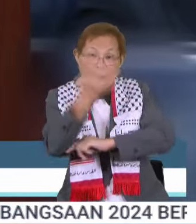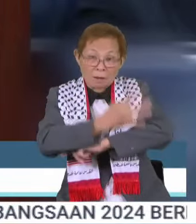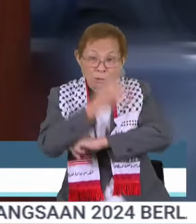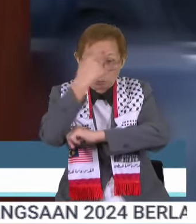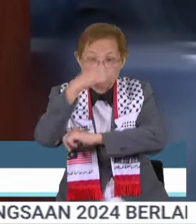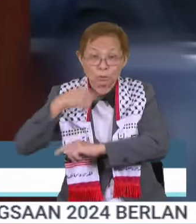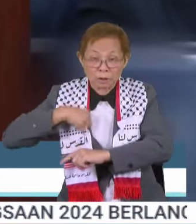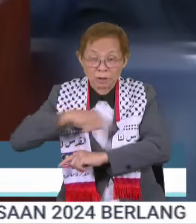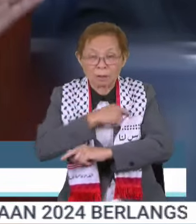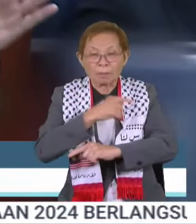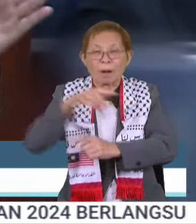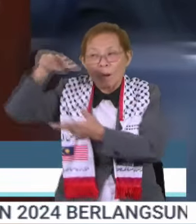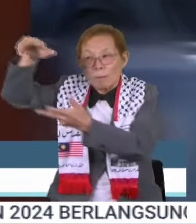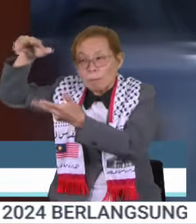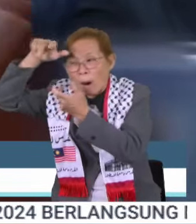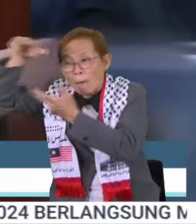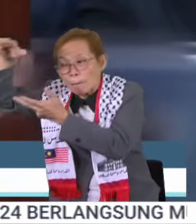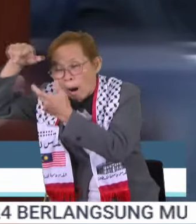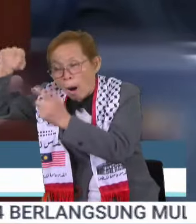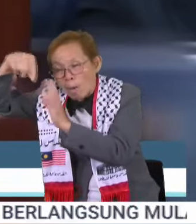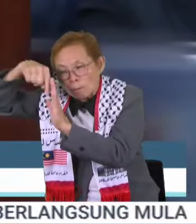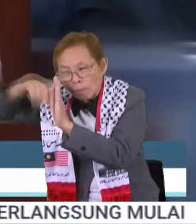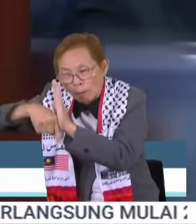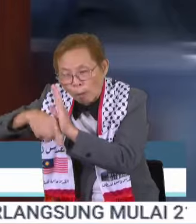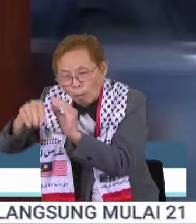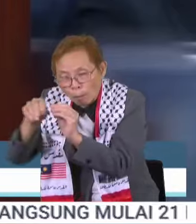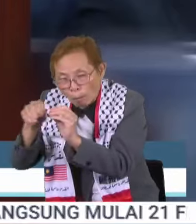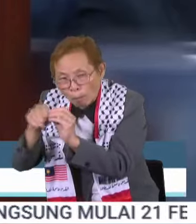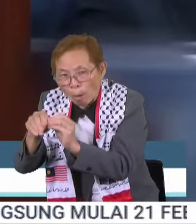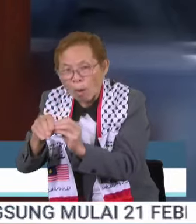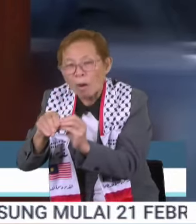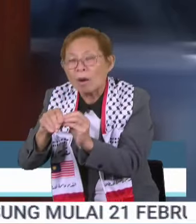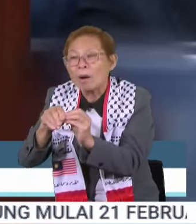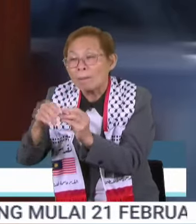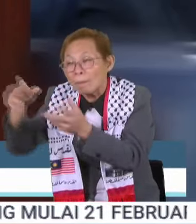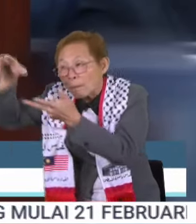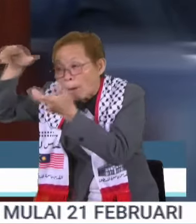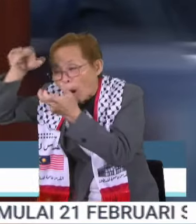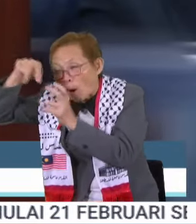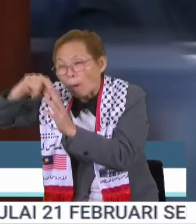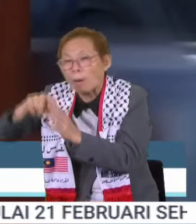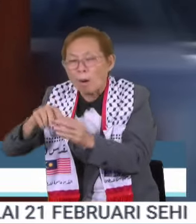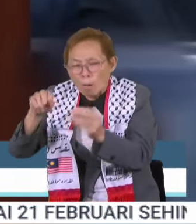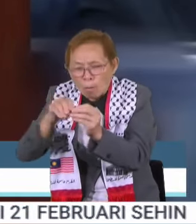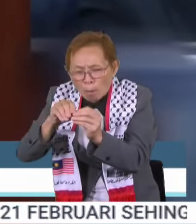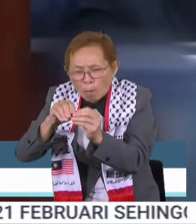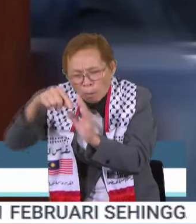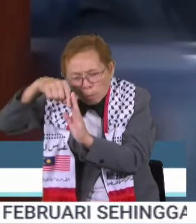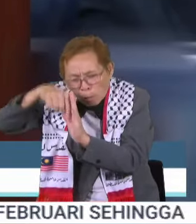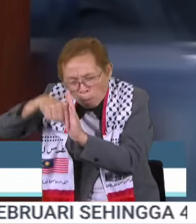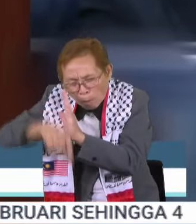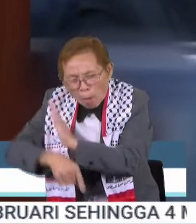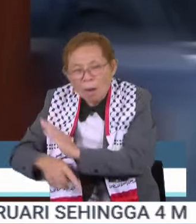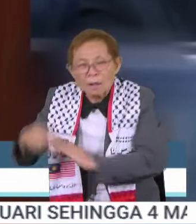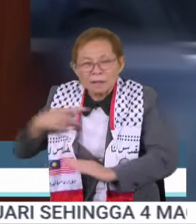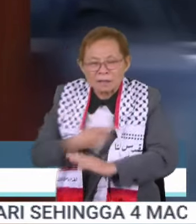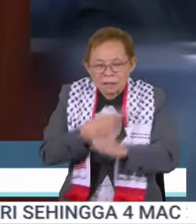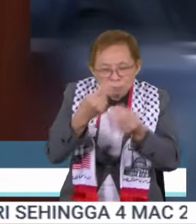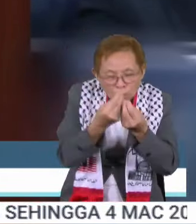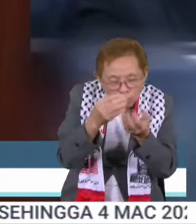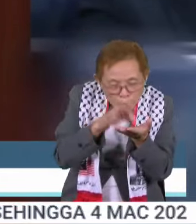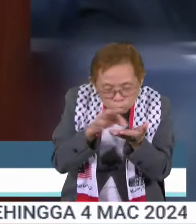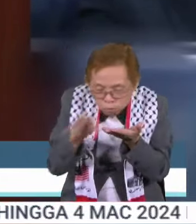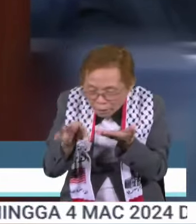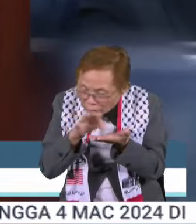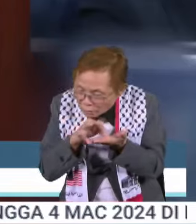untuk kita dapatkan maklumat lebih lanjut lagi, lebih detail lagi. Kos sampai termasuk kita boleh kira, kita ada punca